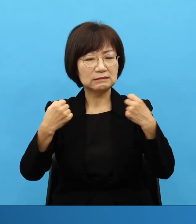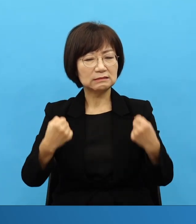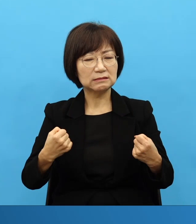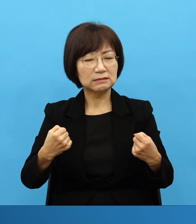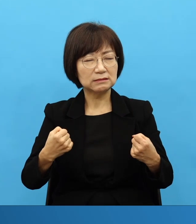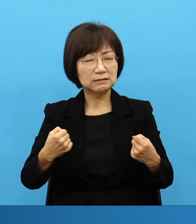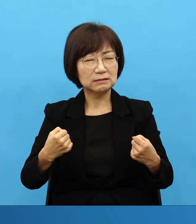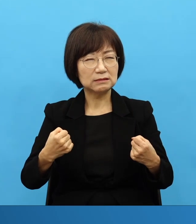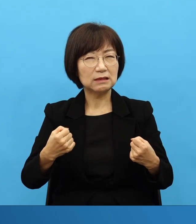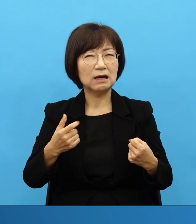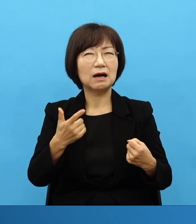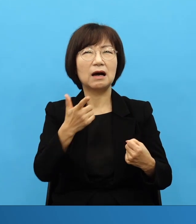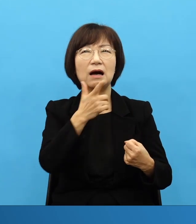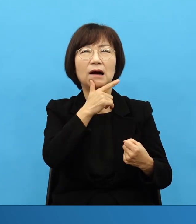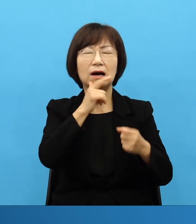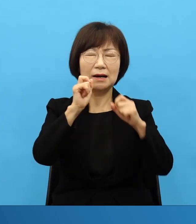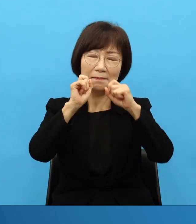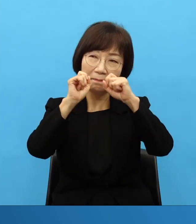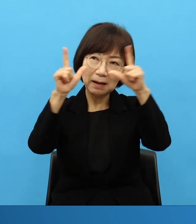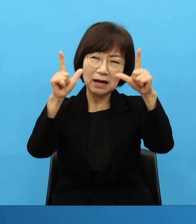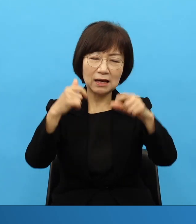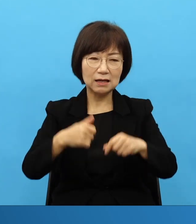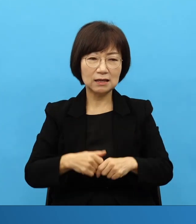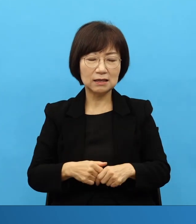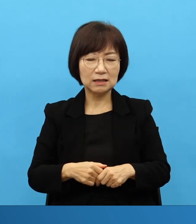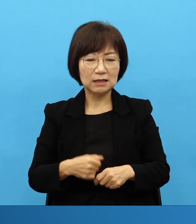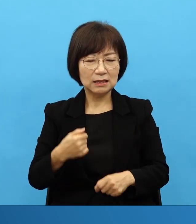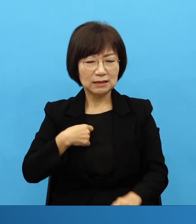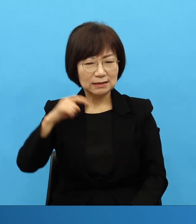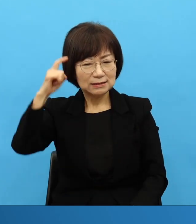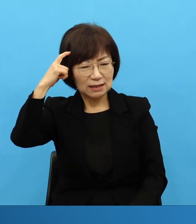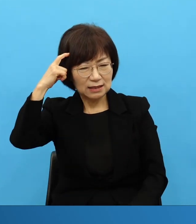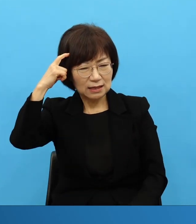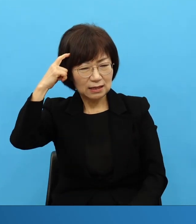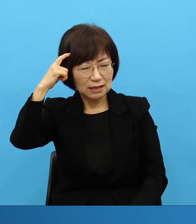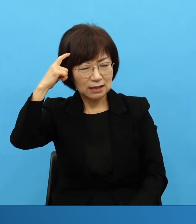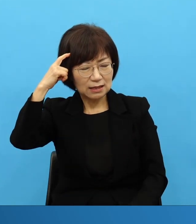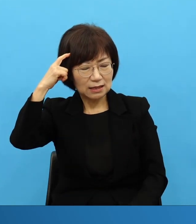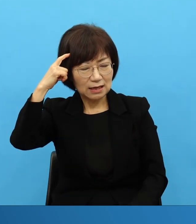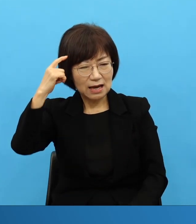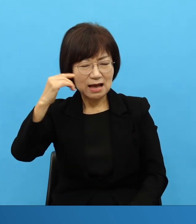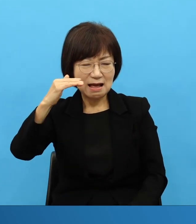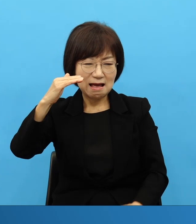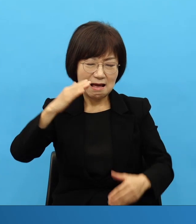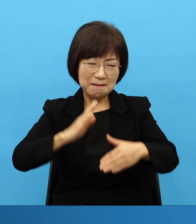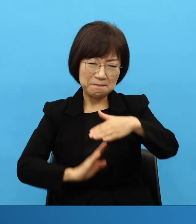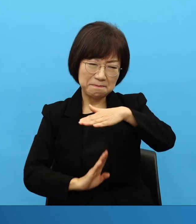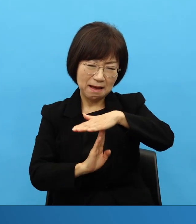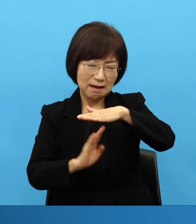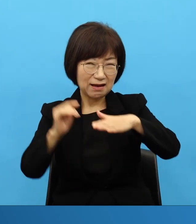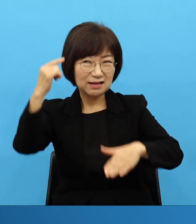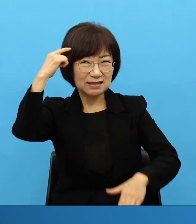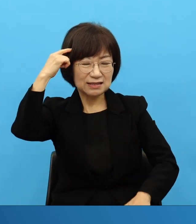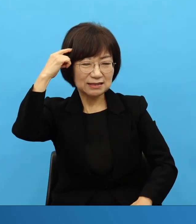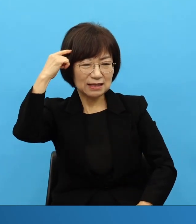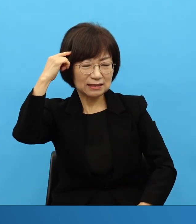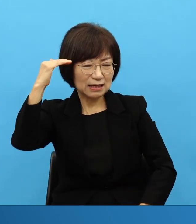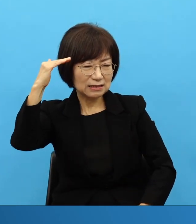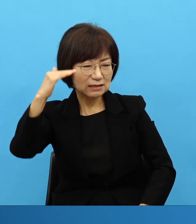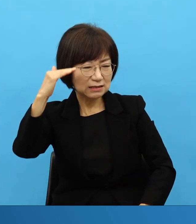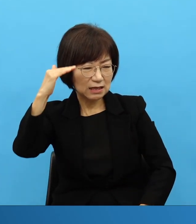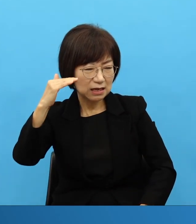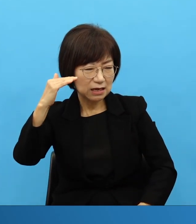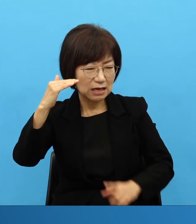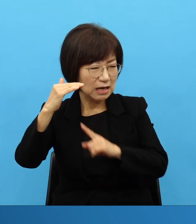where I 응답받을 수가 cannot 없어요. receive His answers. 제 수준이 My level. 그걸 깨달아진 거예요. I realized that. 그래서